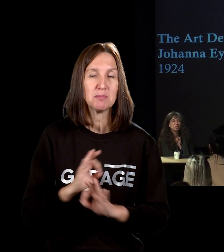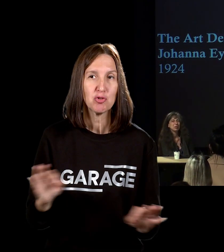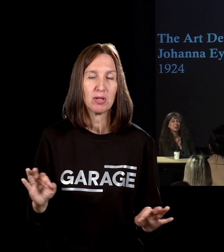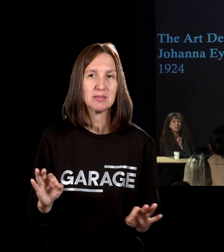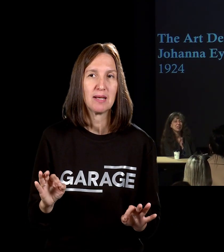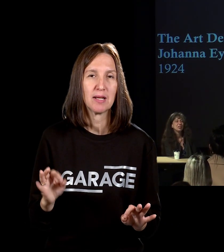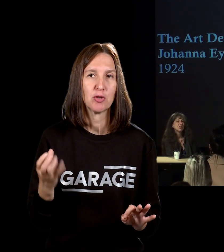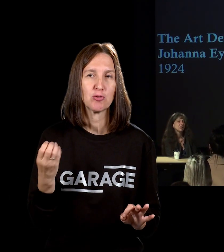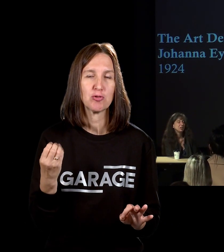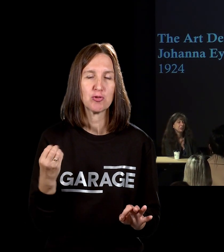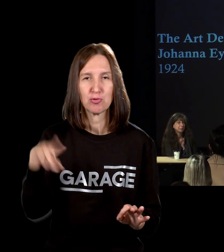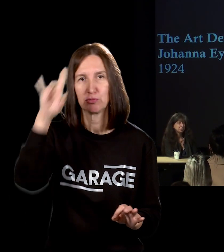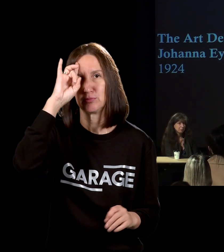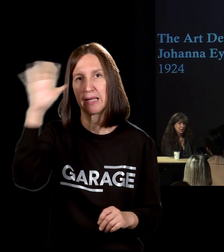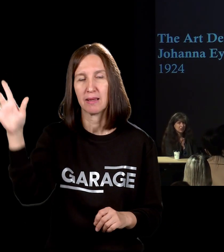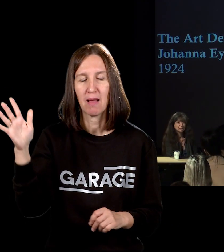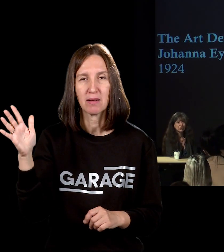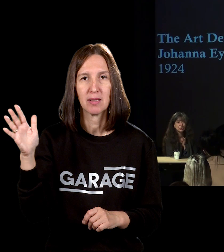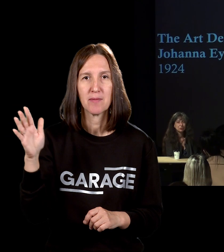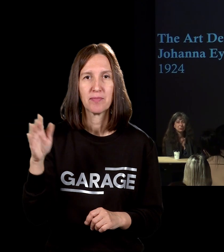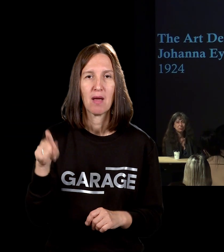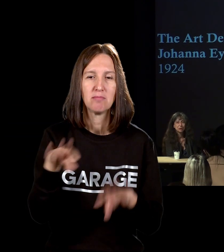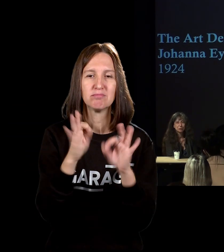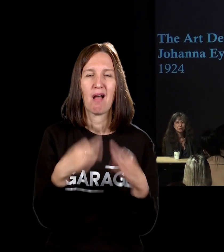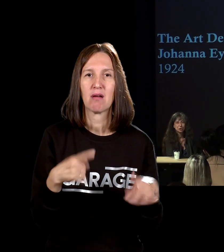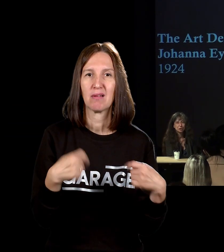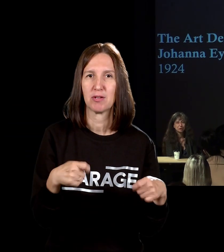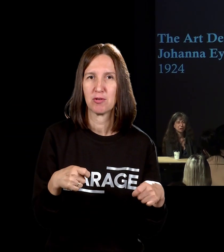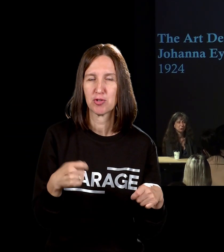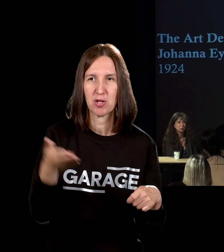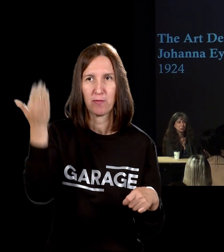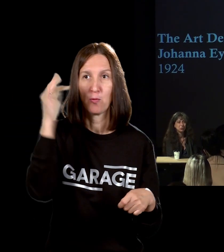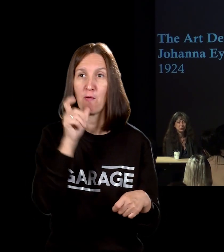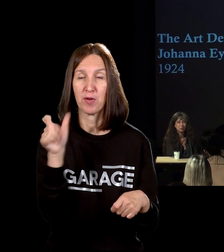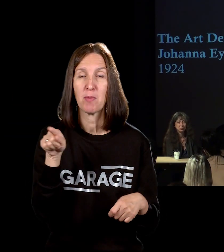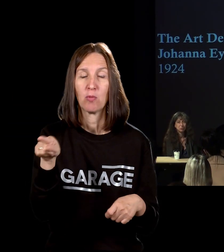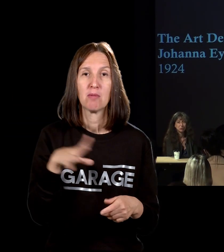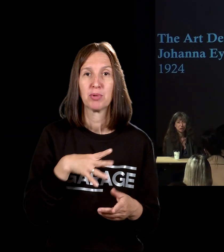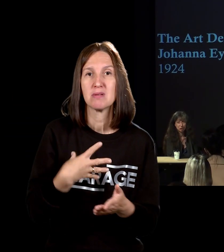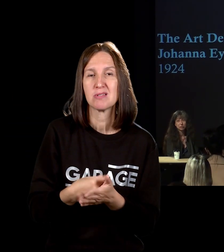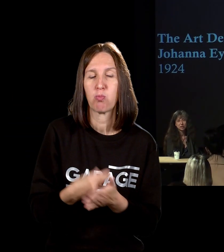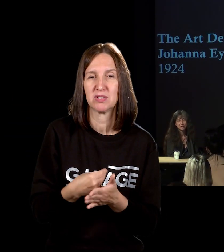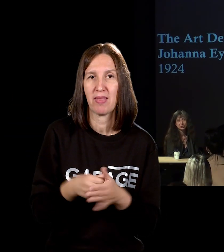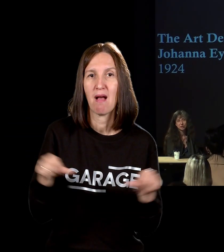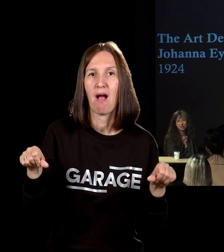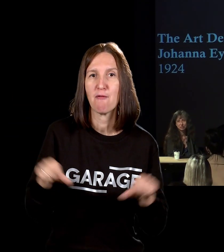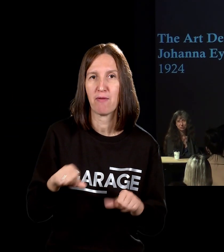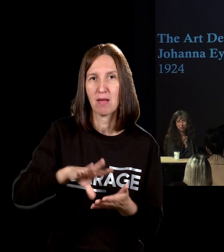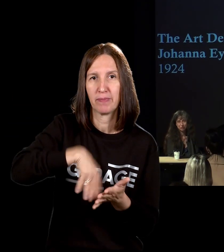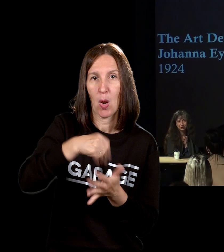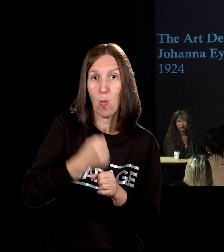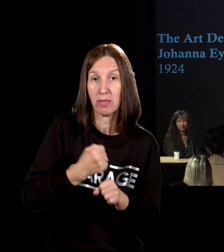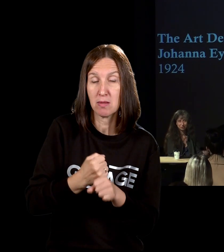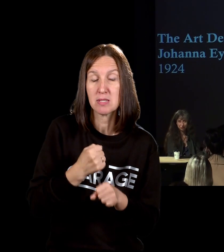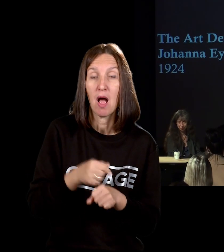тоже легендарная арт-дилерша того времени, которая начинала с того, что у нее было кафе-кондитерское, она в